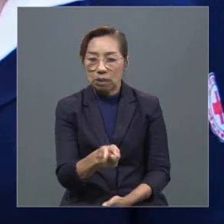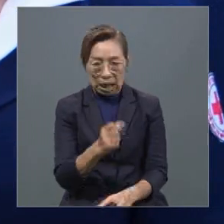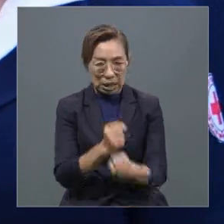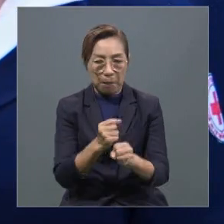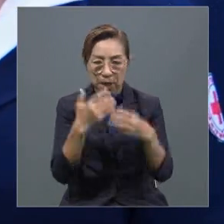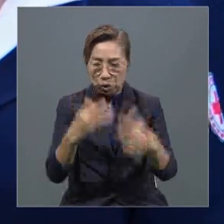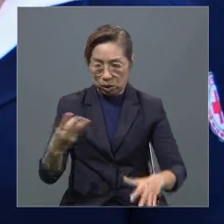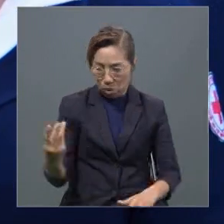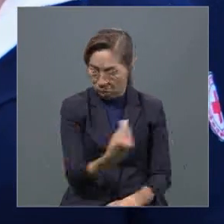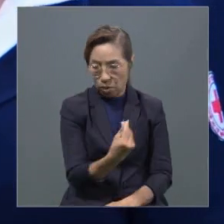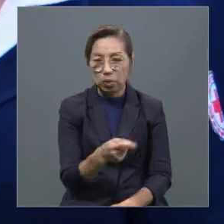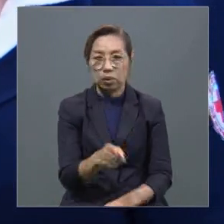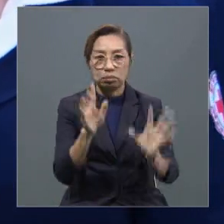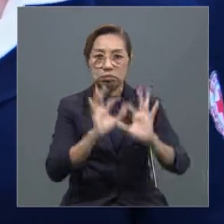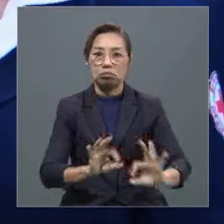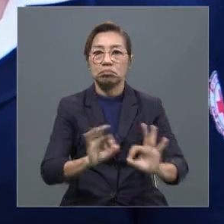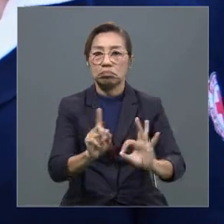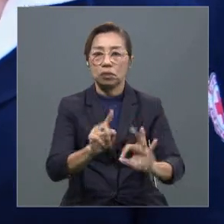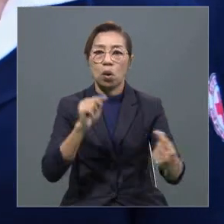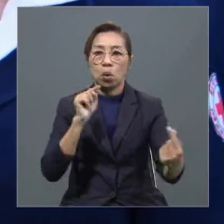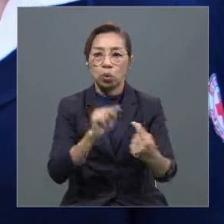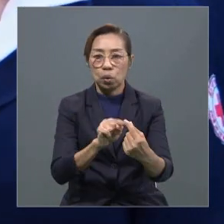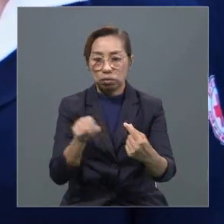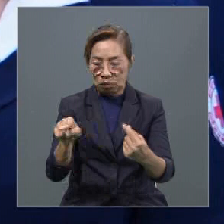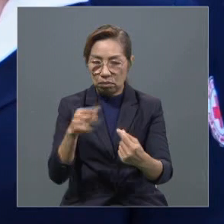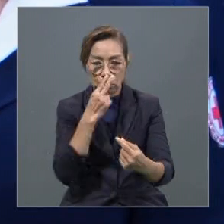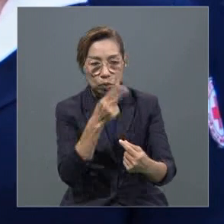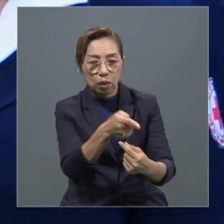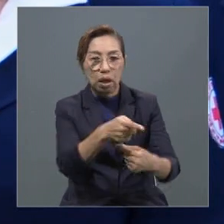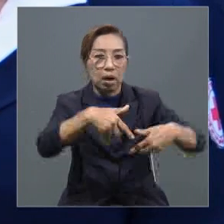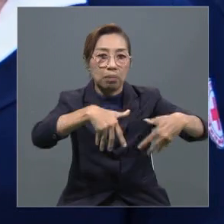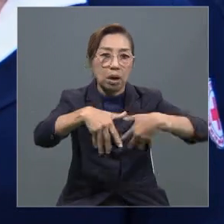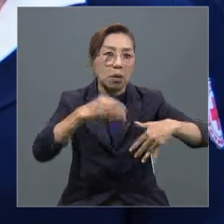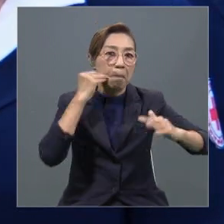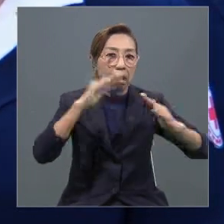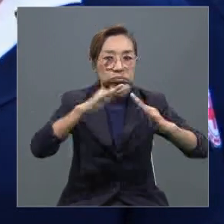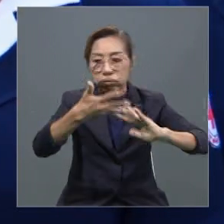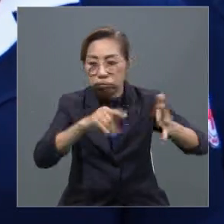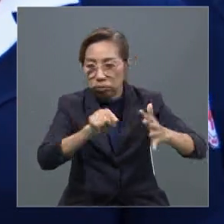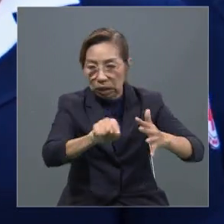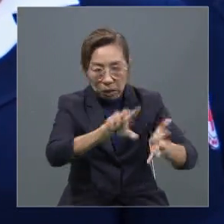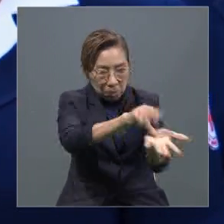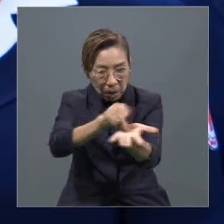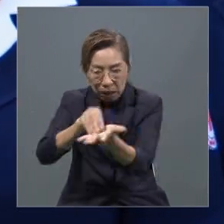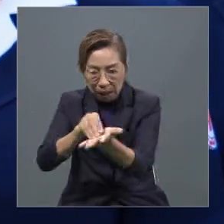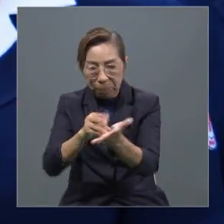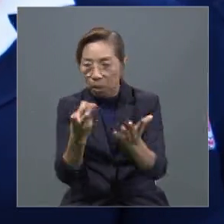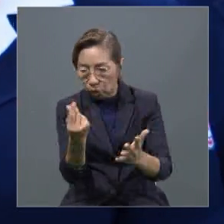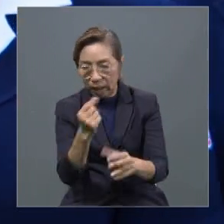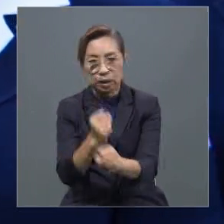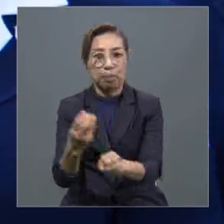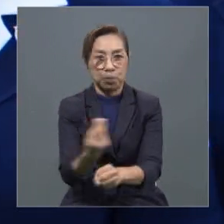สิ้นอย่างรวดเร็วนะครับโดยเฉพาะอย่างยิ่งเรื่องของการสำรวจความเสียหายนะครับของบ้านเรือนของพี่น้องประชาชนนะ